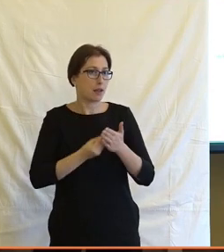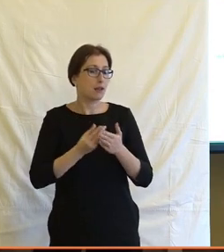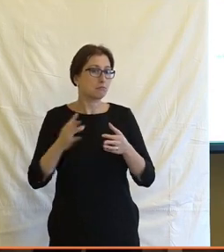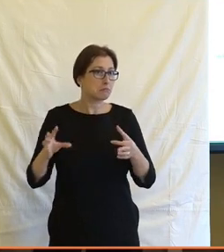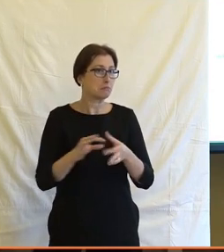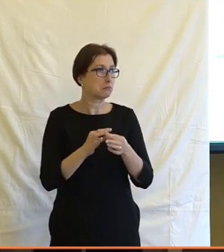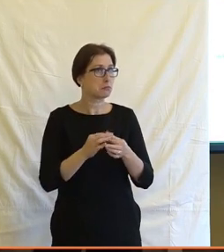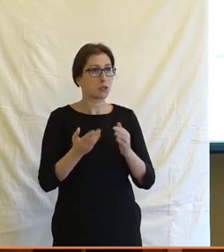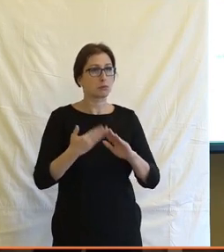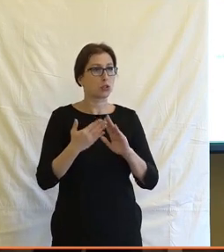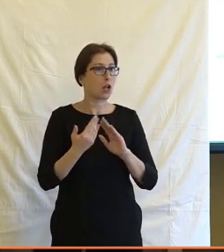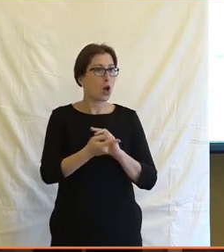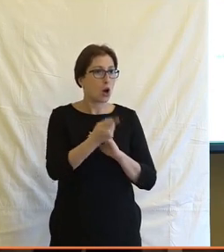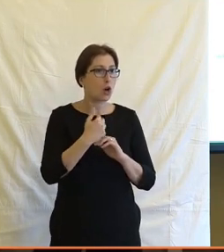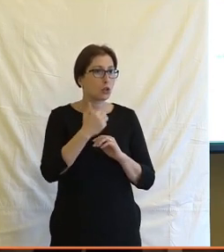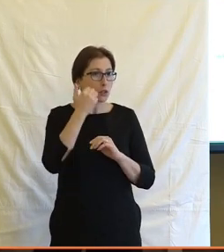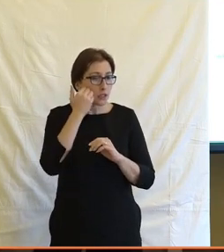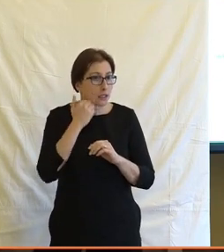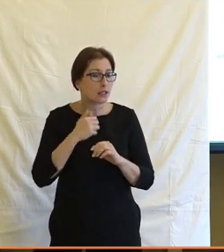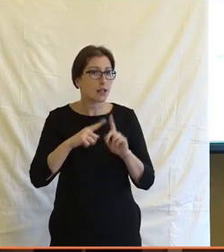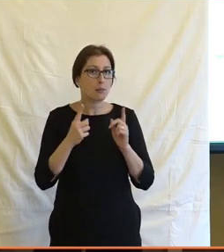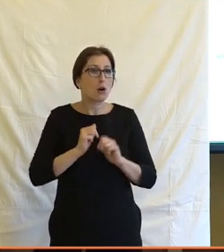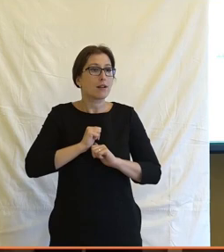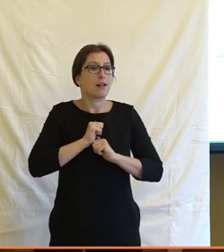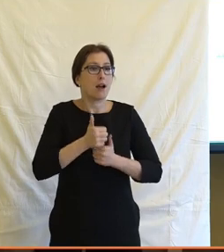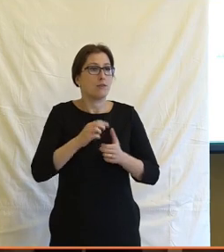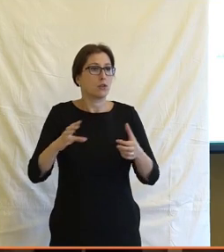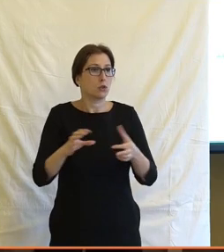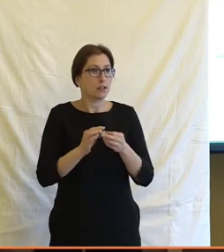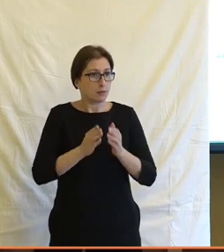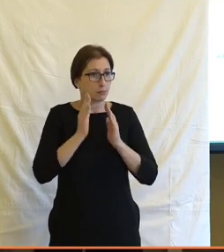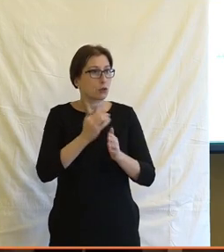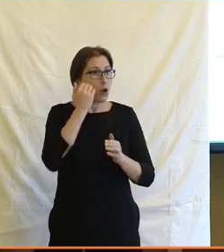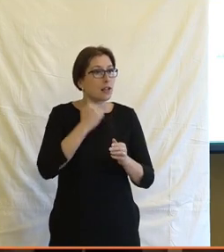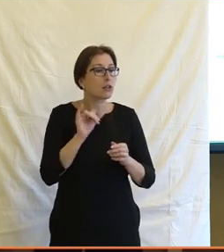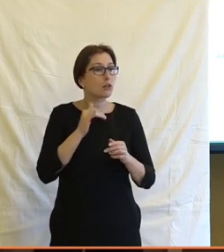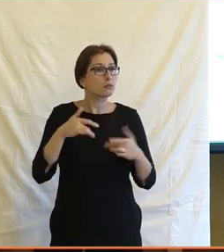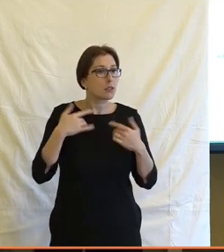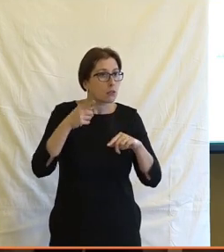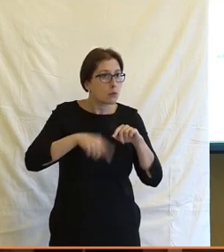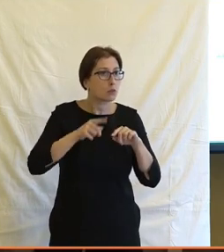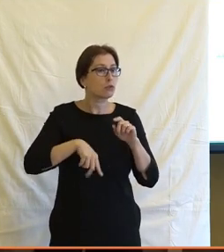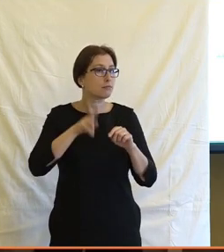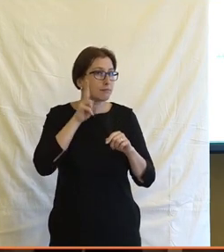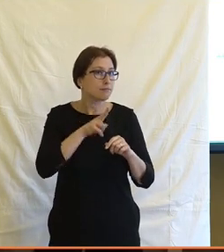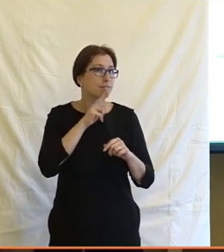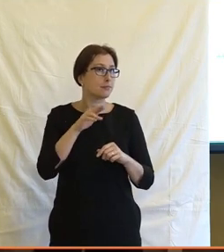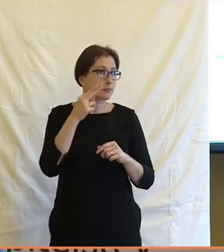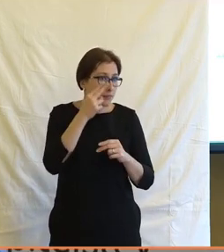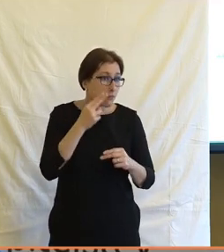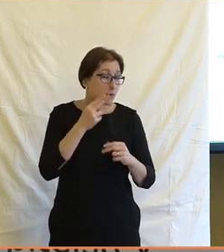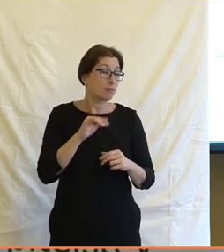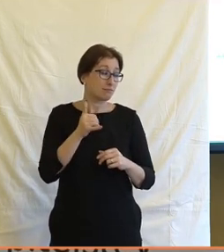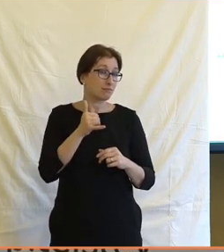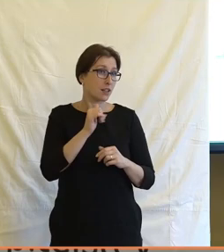které vlastně vyvíjeli nebo navrhli rovnou lidé s postižením, nevidomí, neslyšící? Je